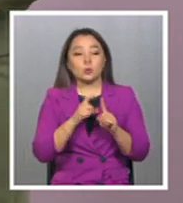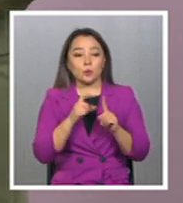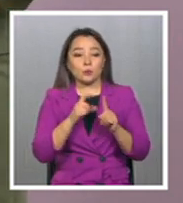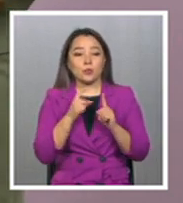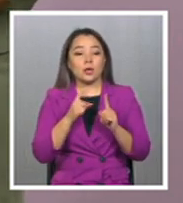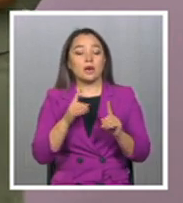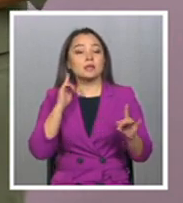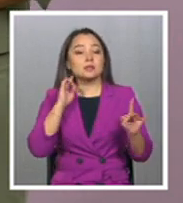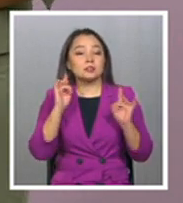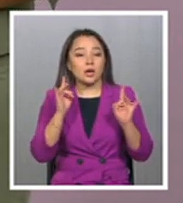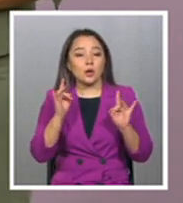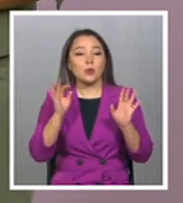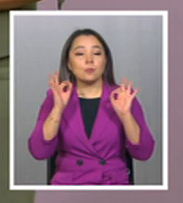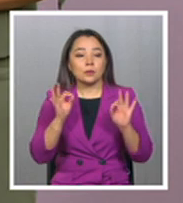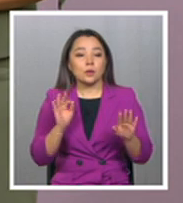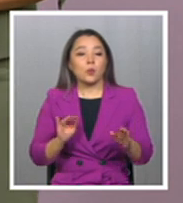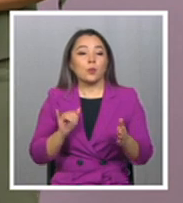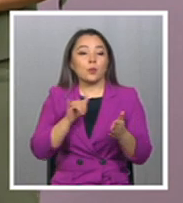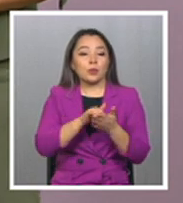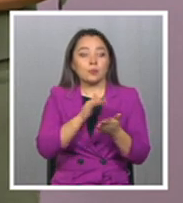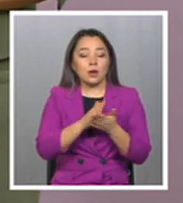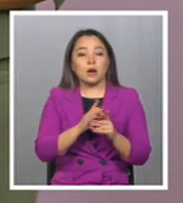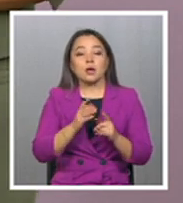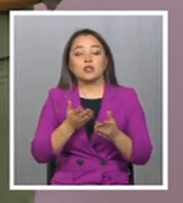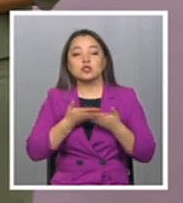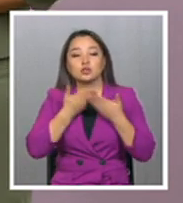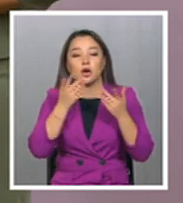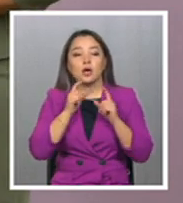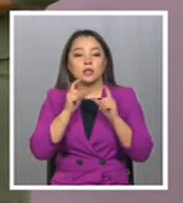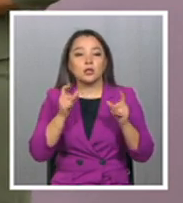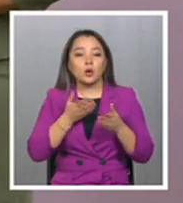дауыс ырғағын дұрыс қойып, дауыстап оқып көріңдер.